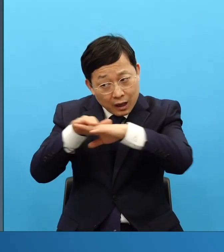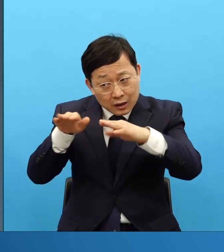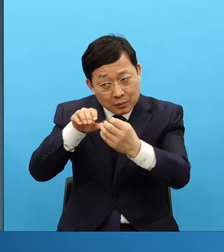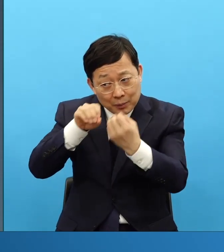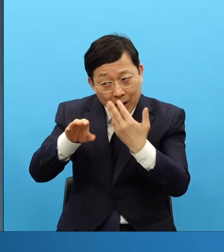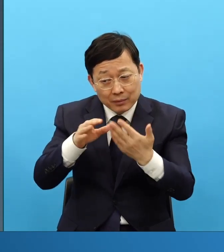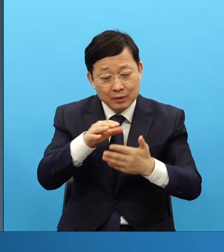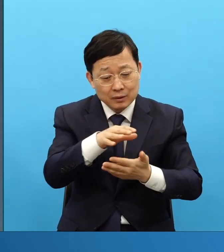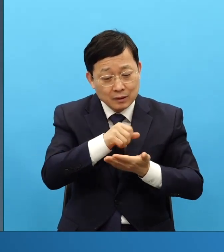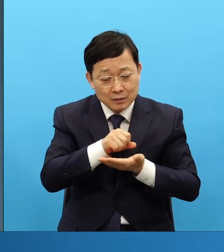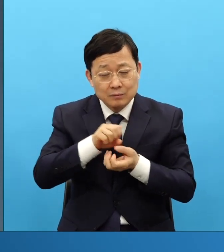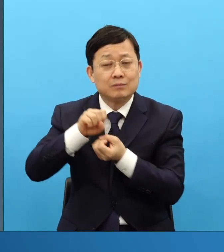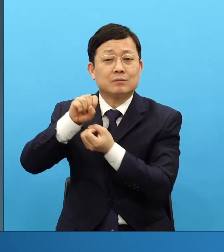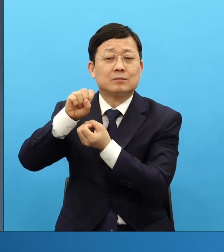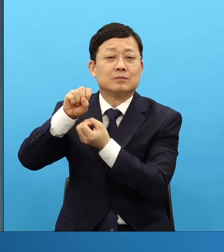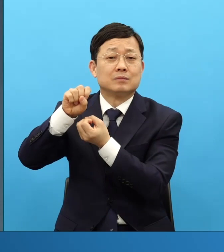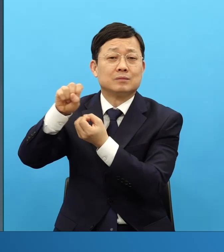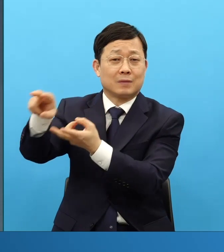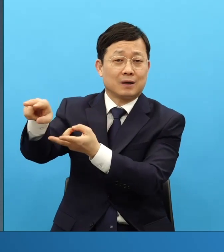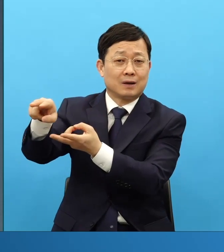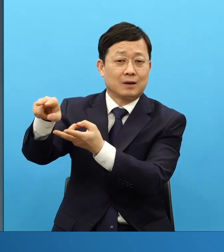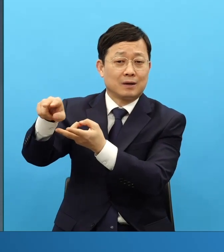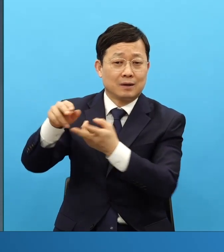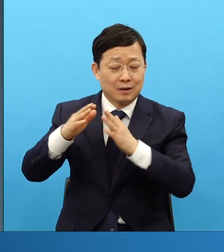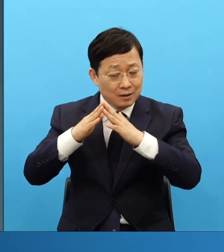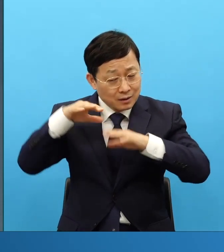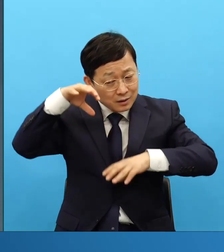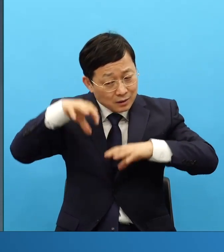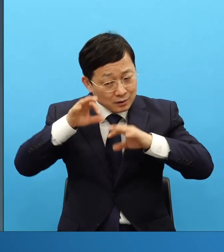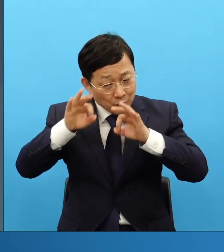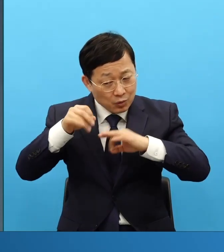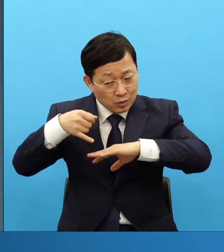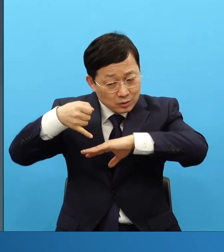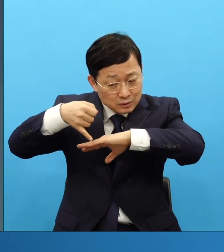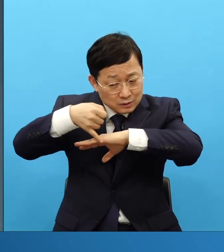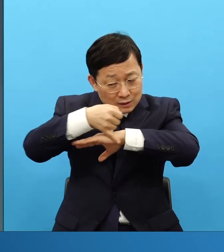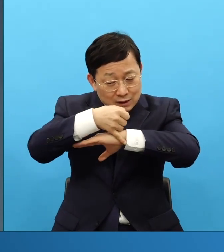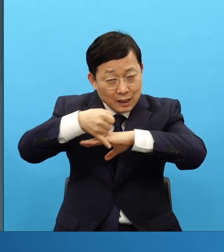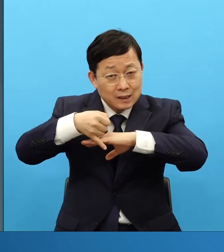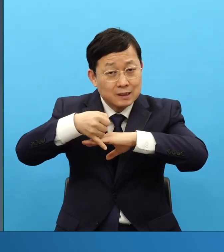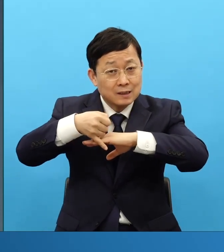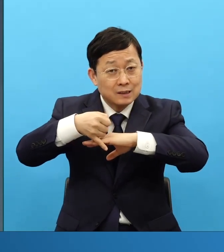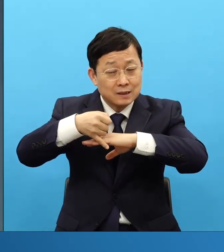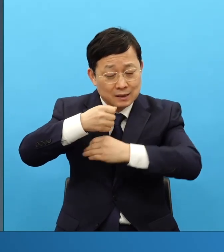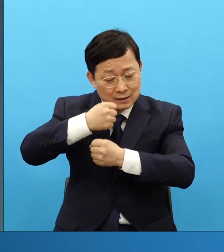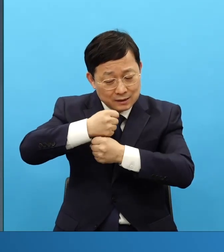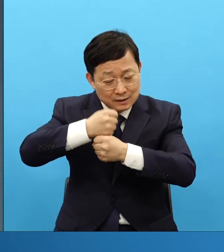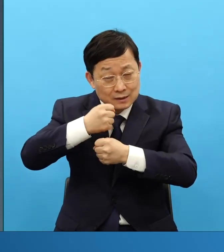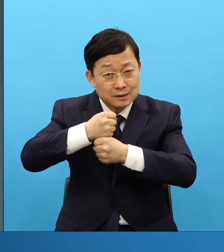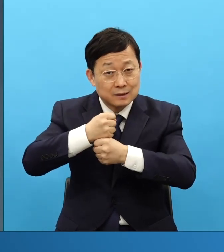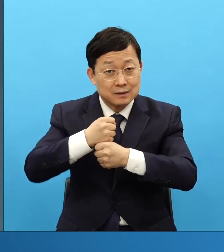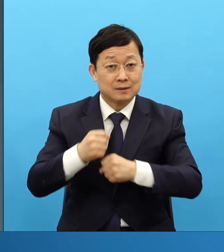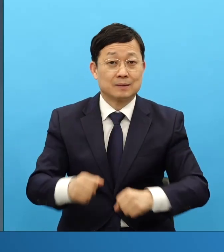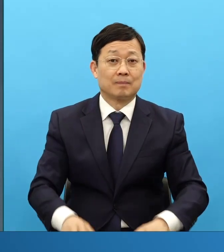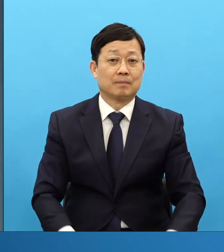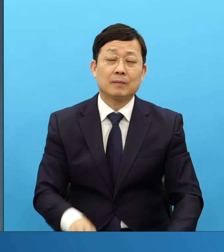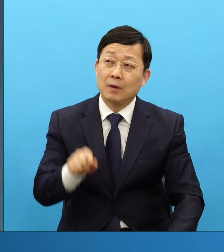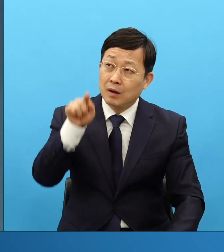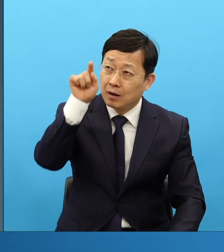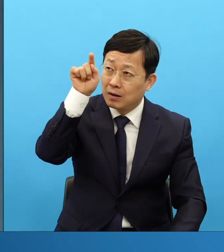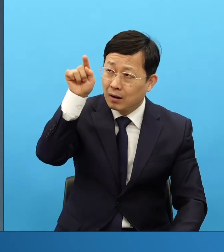to others. 그래 구성을 딱 하는 거죠. 현장 보고 디자인하는 거. And that's why you can look at the field and design. 예, 이 응답을